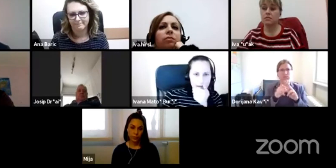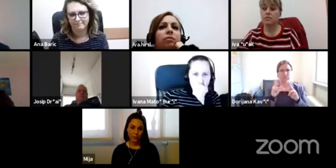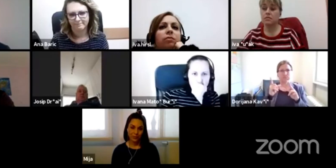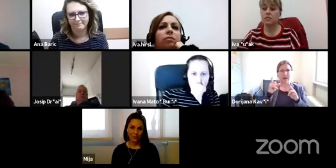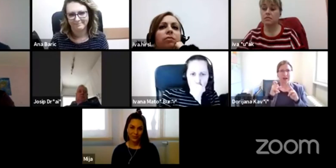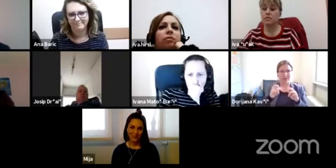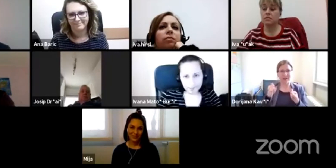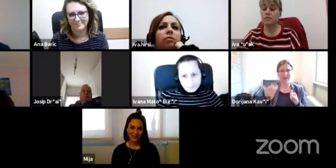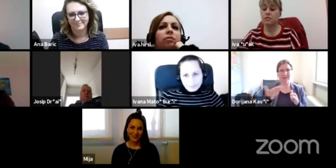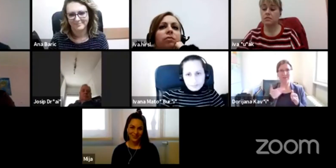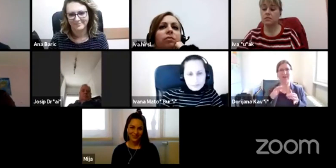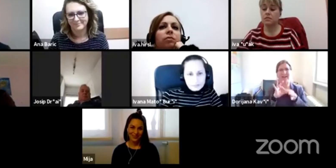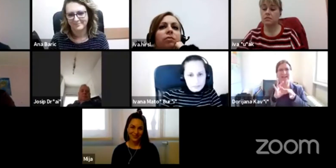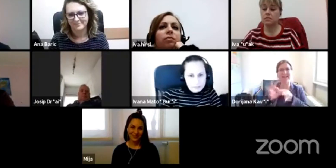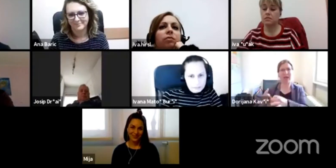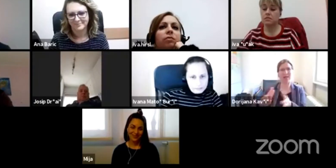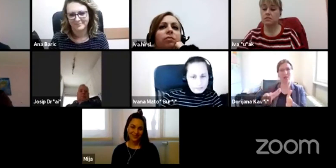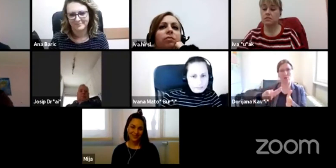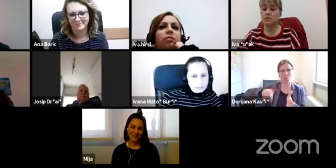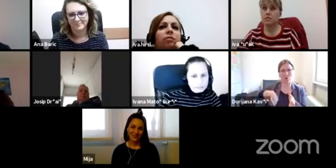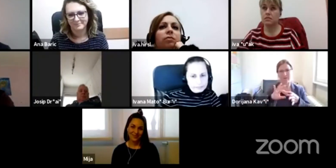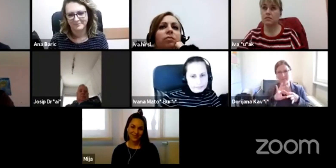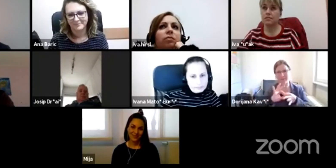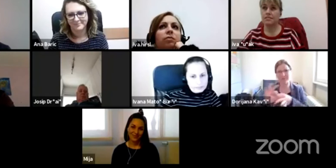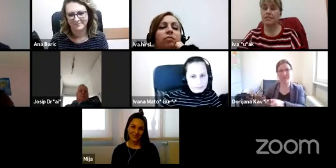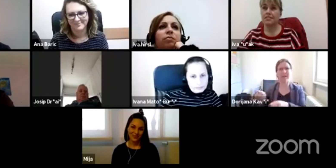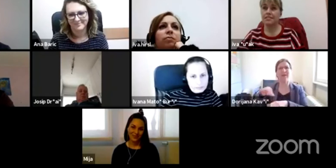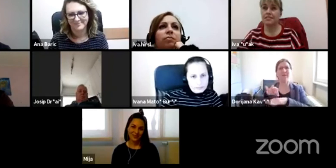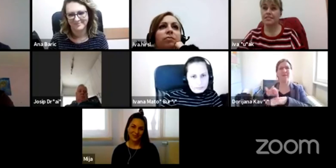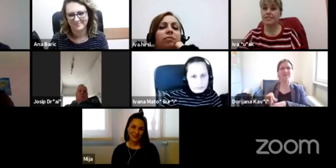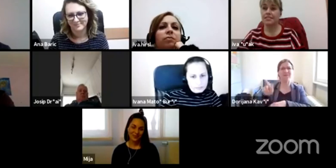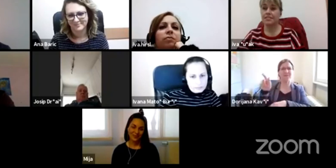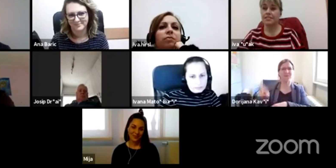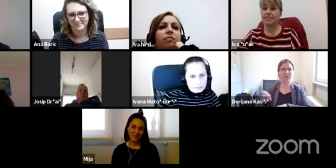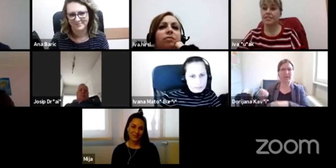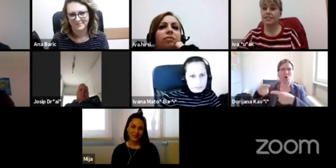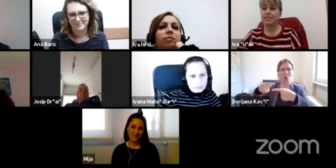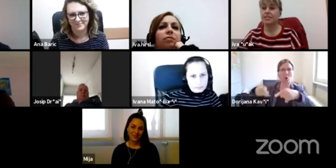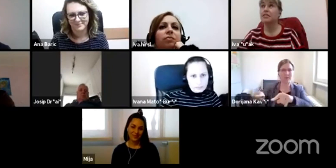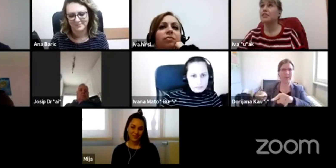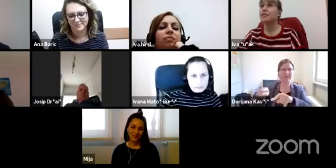na neodređeno vrijeme za voditeljicu odjela za radno socijalnu skrb u